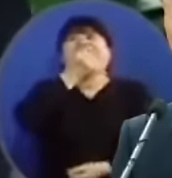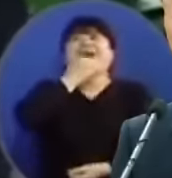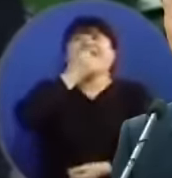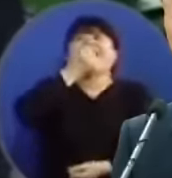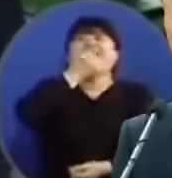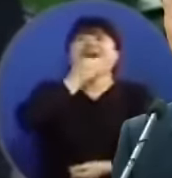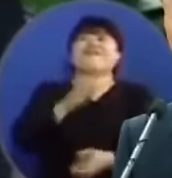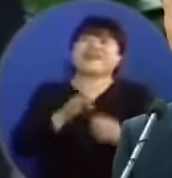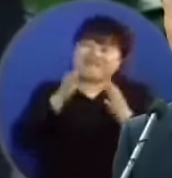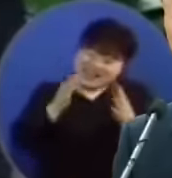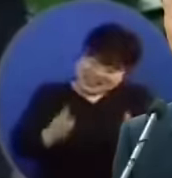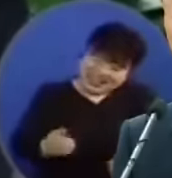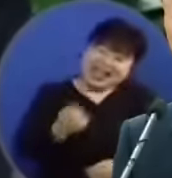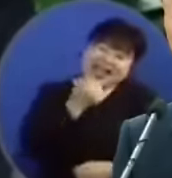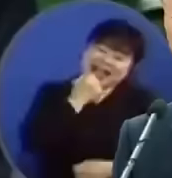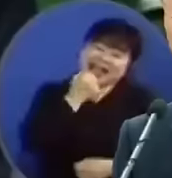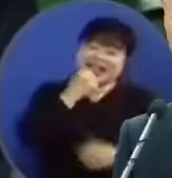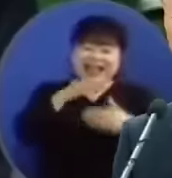오래간만입니다.